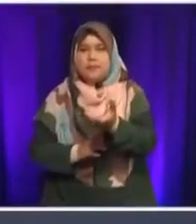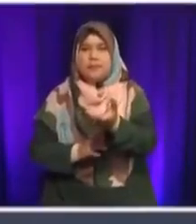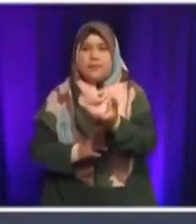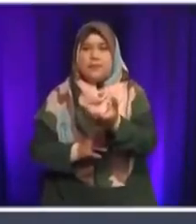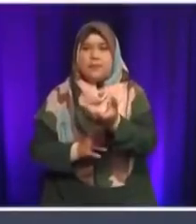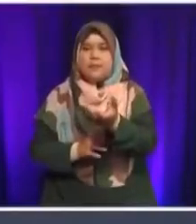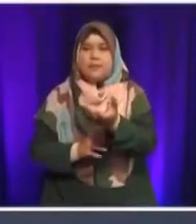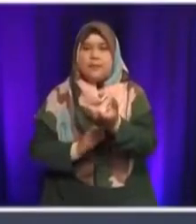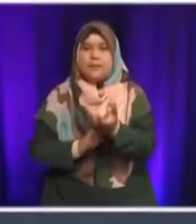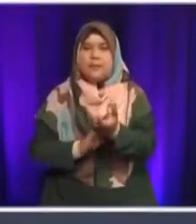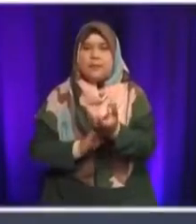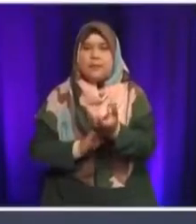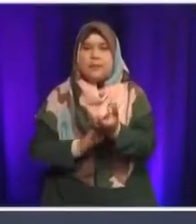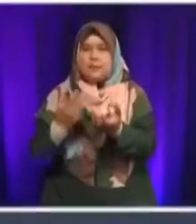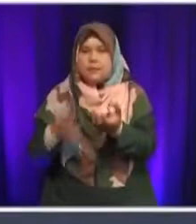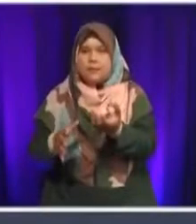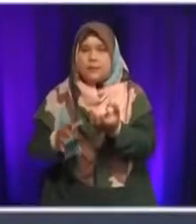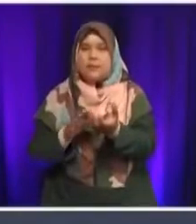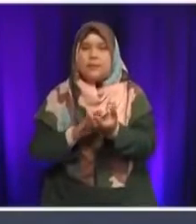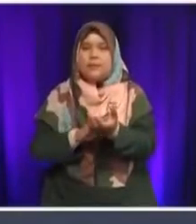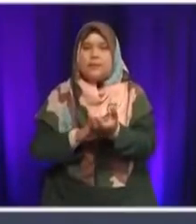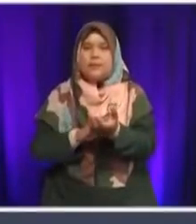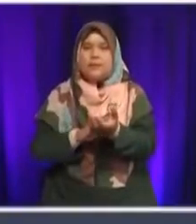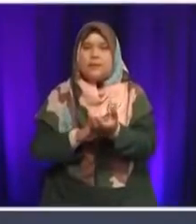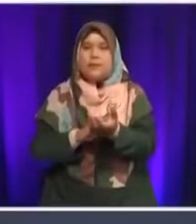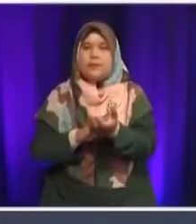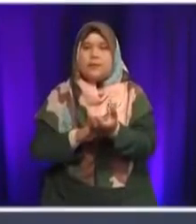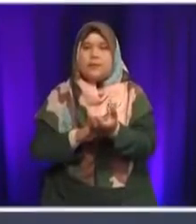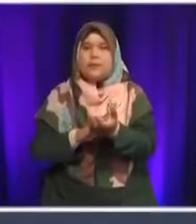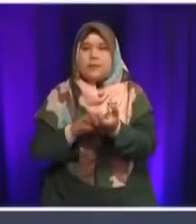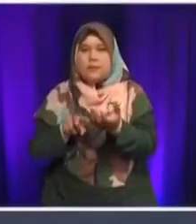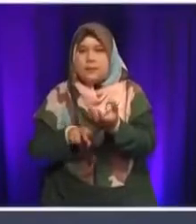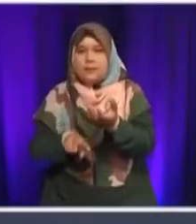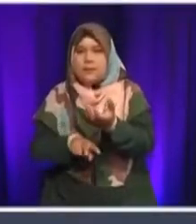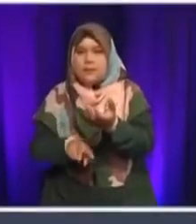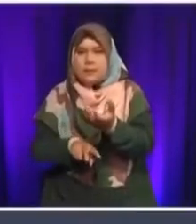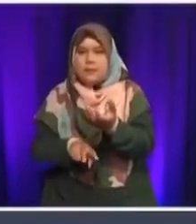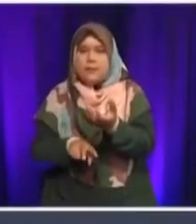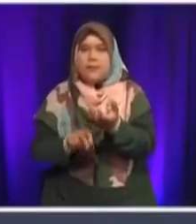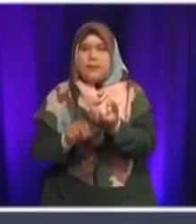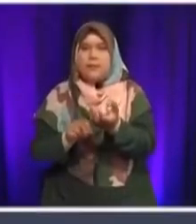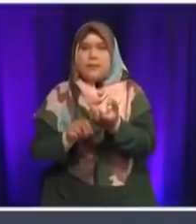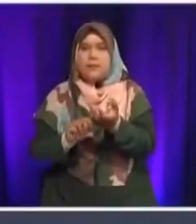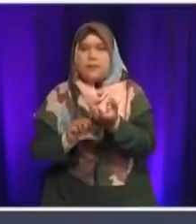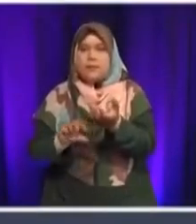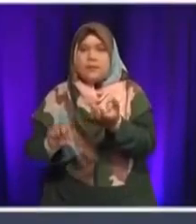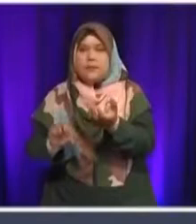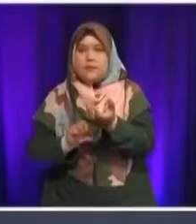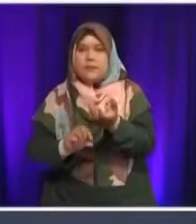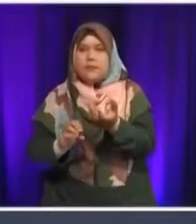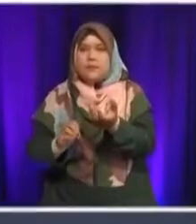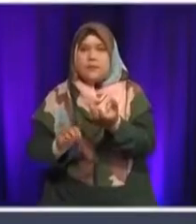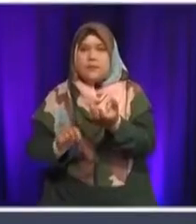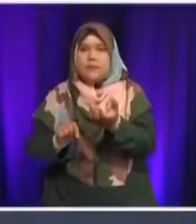kok Lepas itu kita ada bacaannya ada bacaan kita enggak pastikan bacaan itu tepat